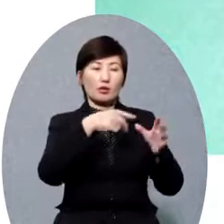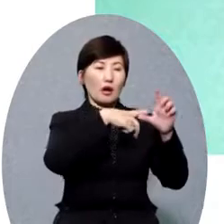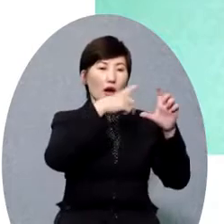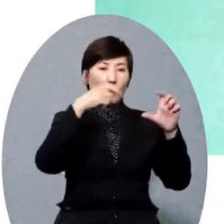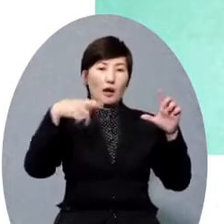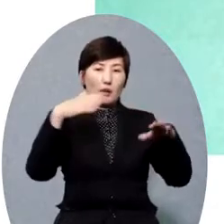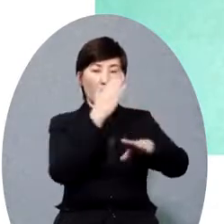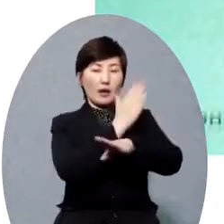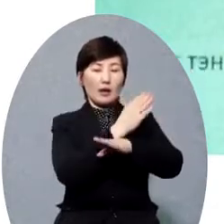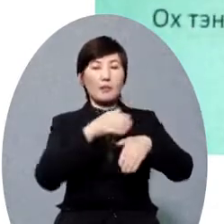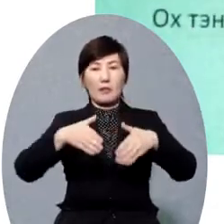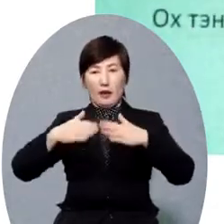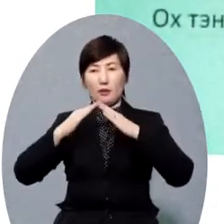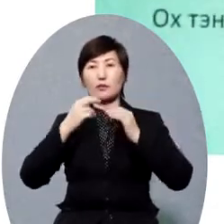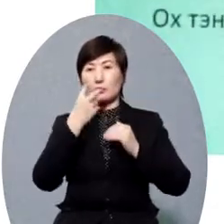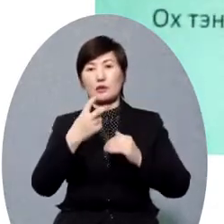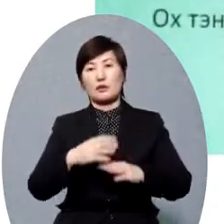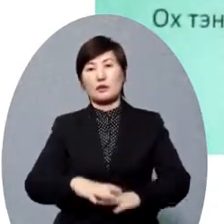байгуулъя.